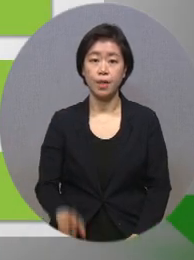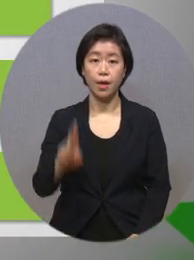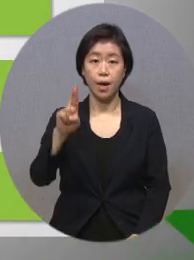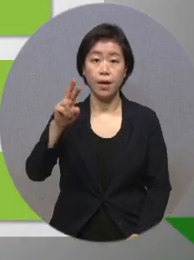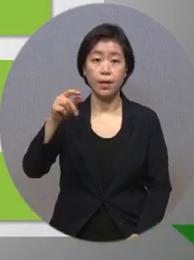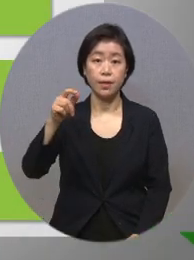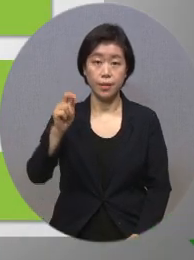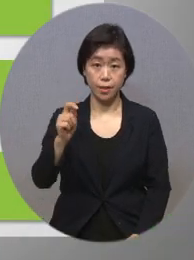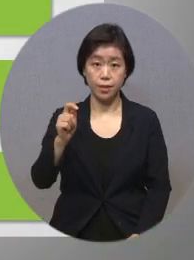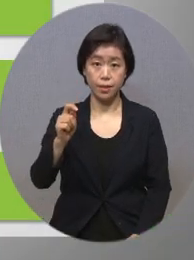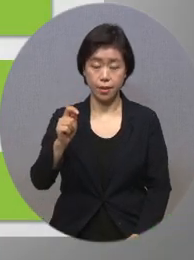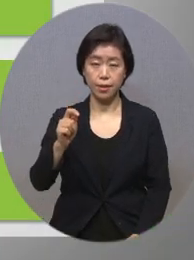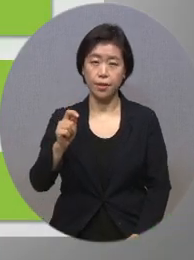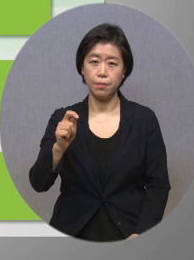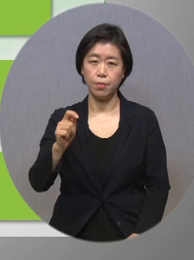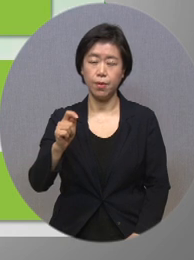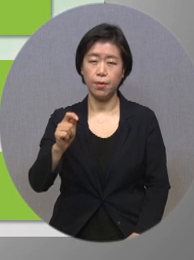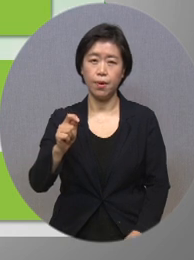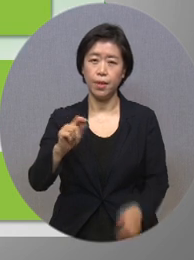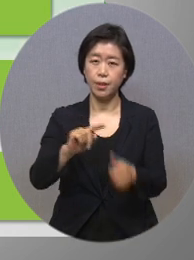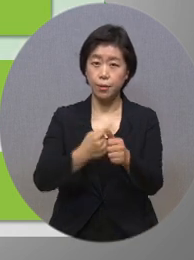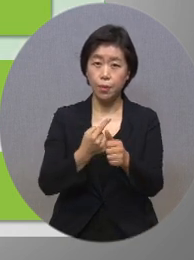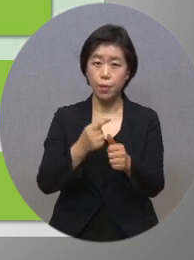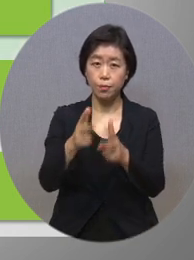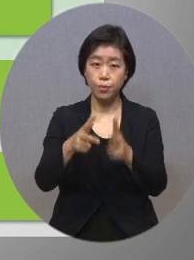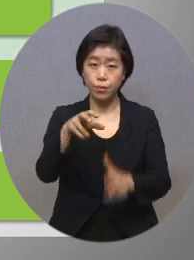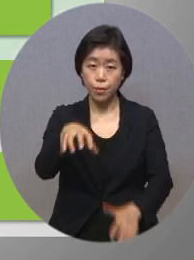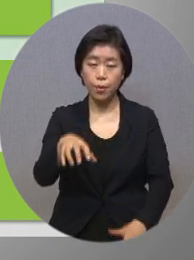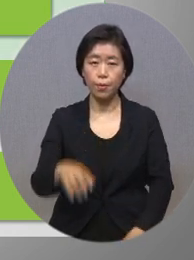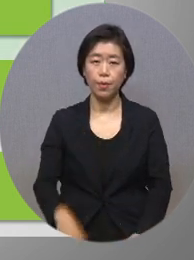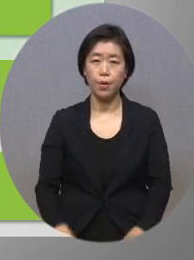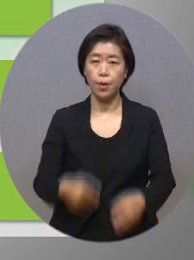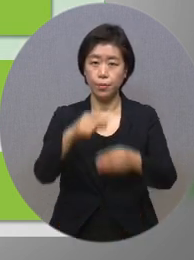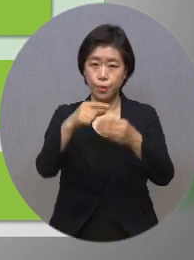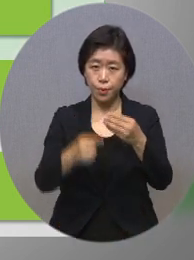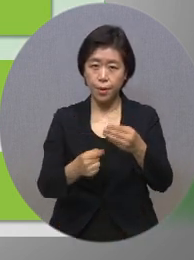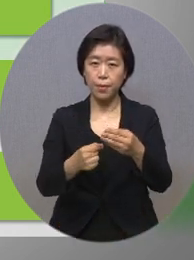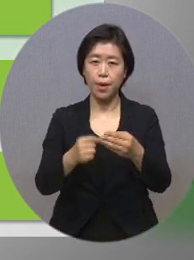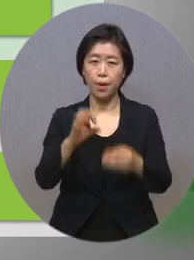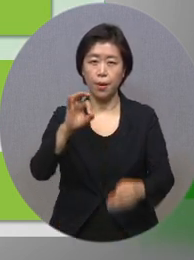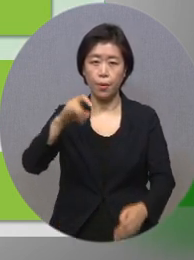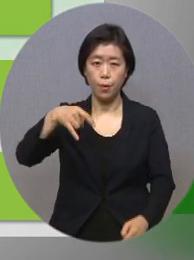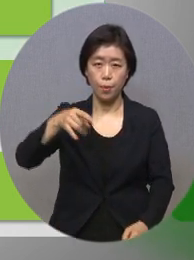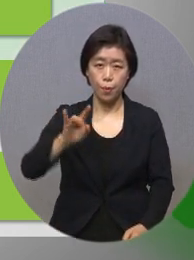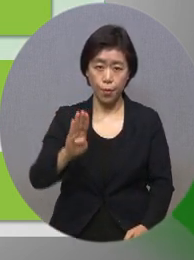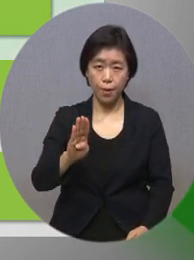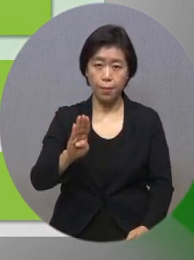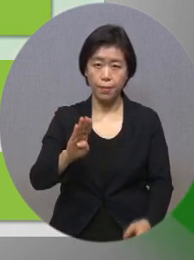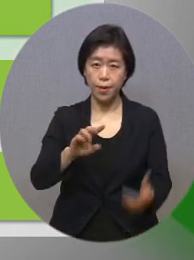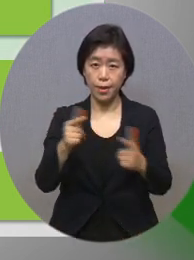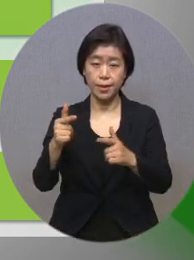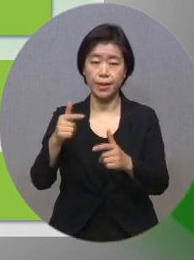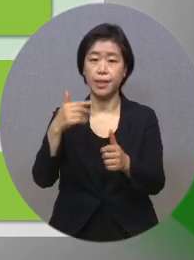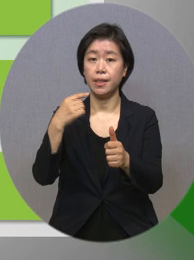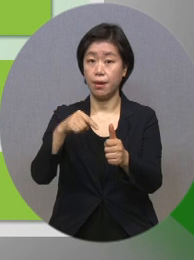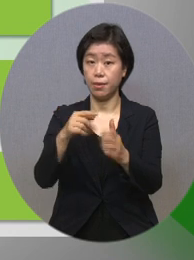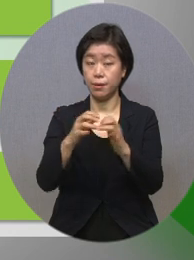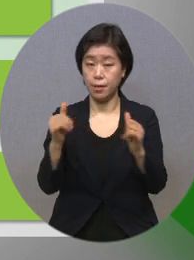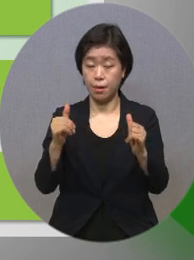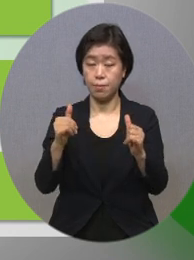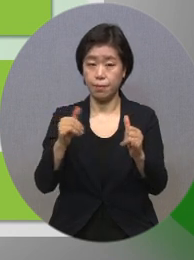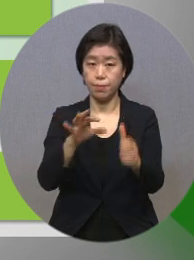주식회사 RT 자동화에서 프로그래밍 웹디자인 DB 강사를 모집합니다. 접수마감일은